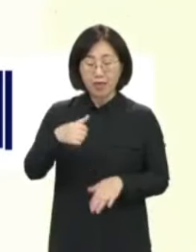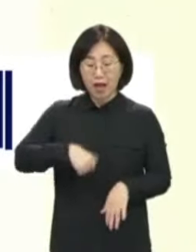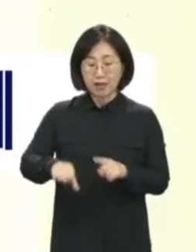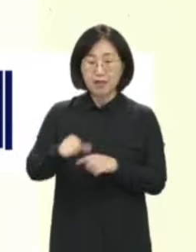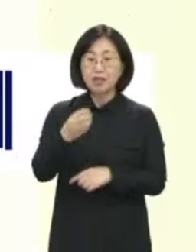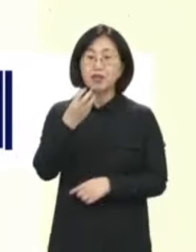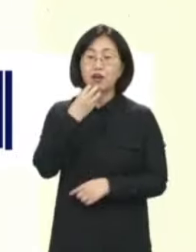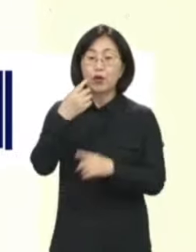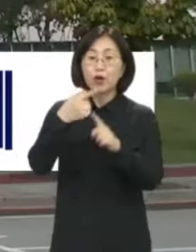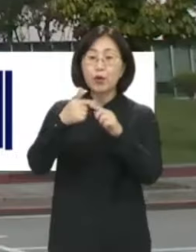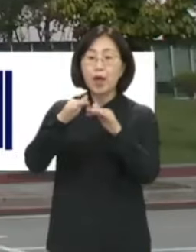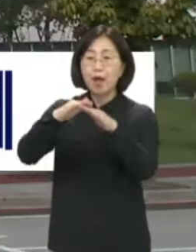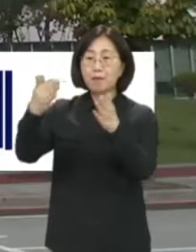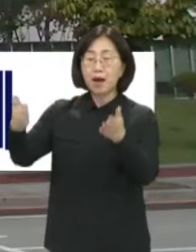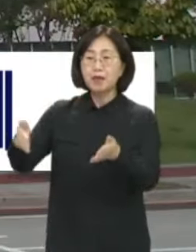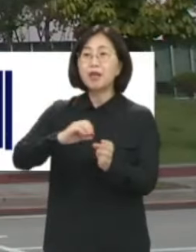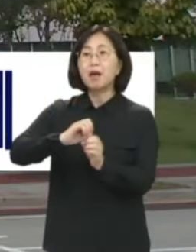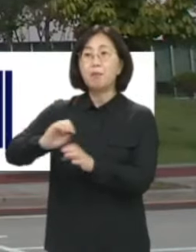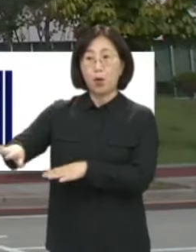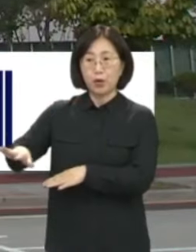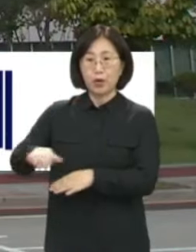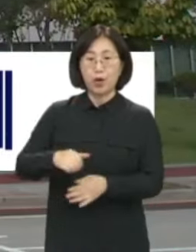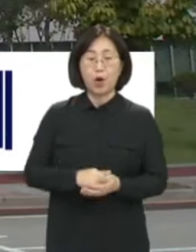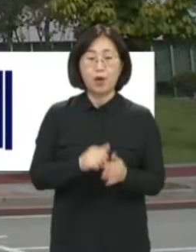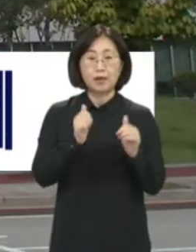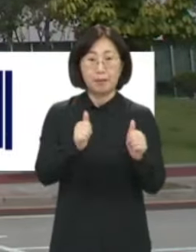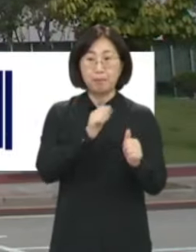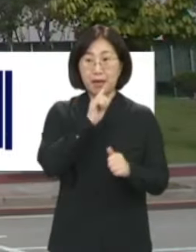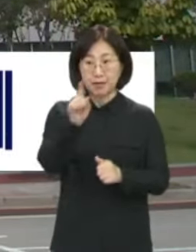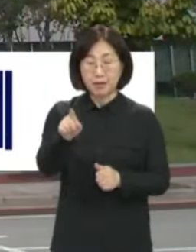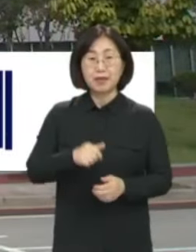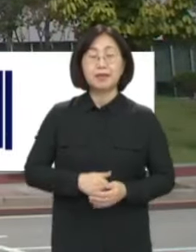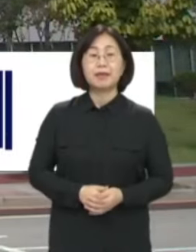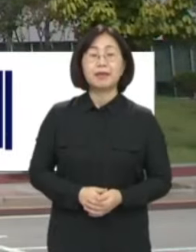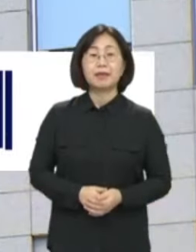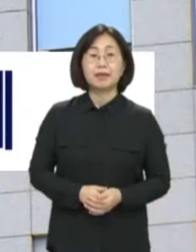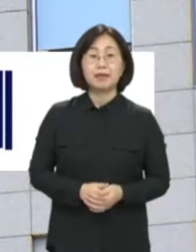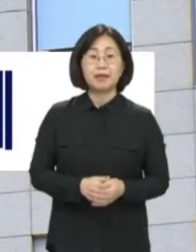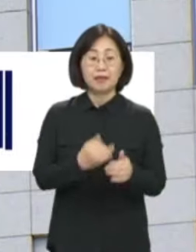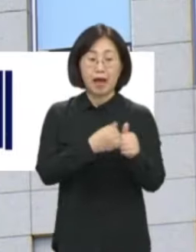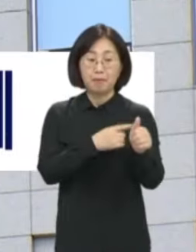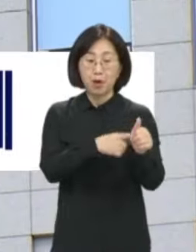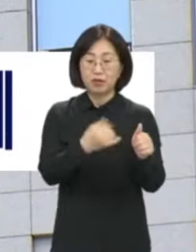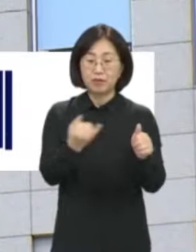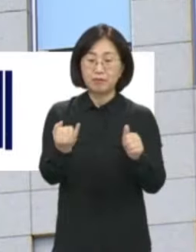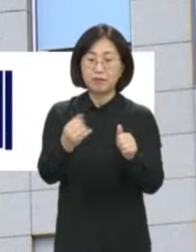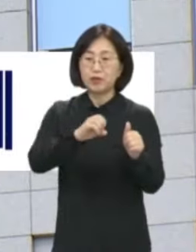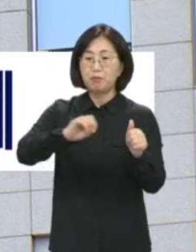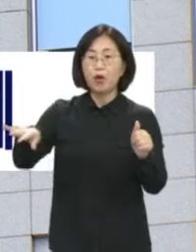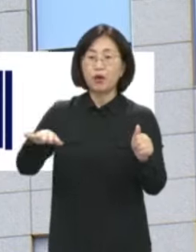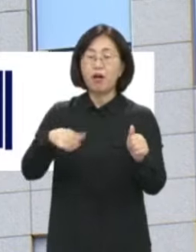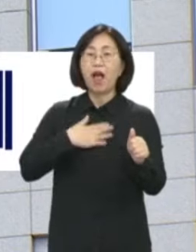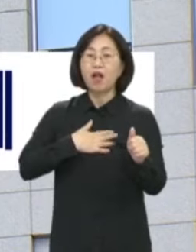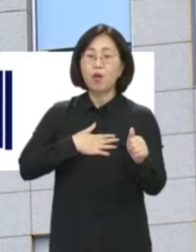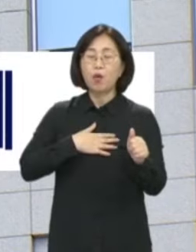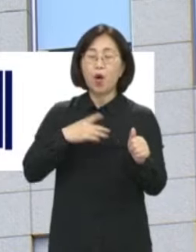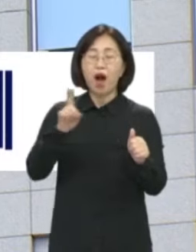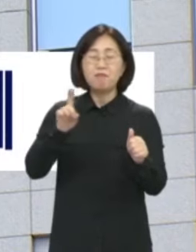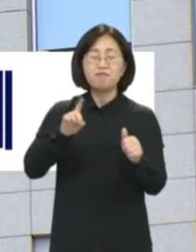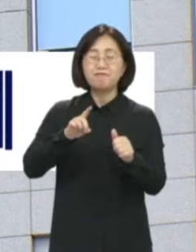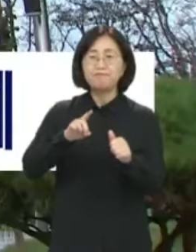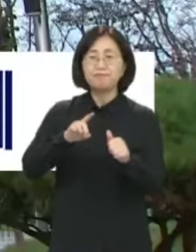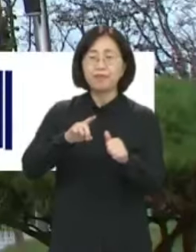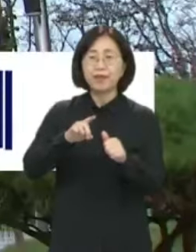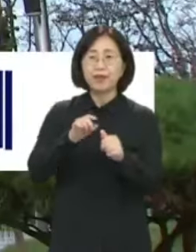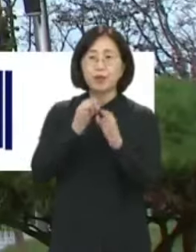서울에 한 교회 베이비박스의 유기한 혐의로 재판에 넘겨졌으며 남편은 기 사실을 알고도 아무런 조차를 하지